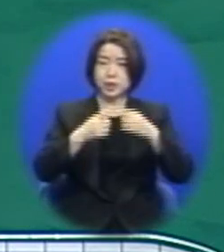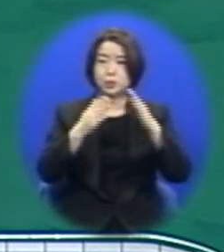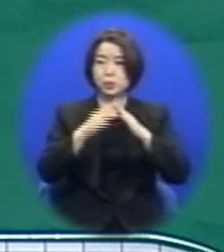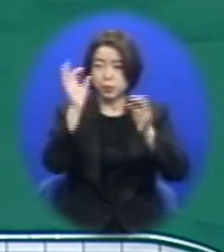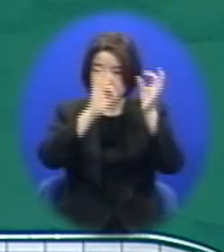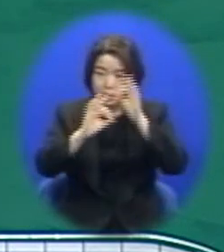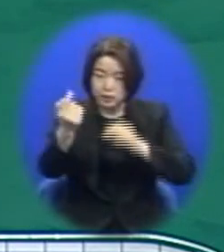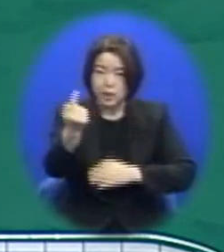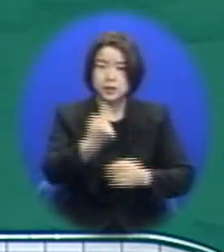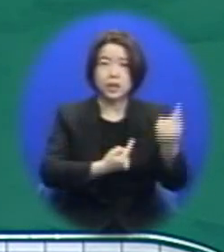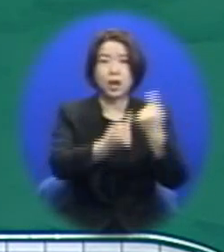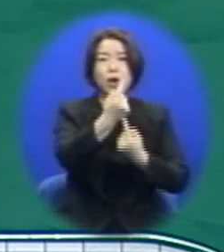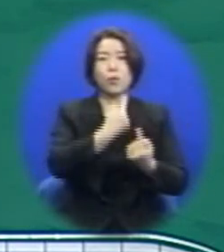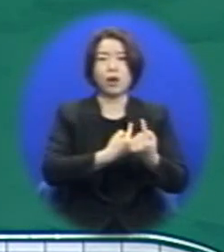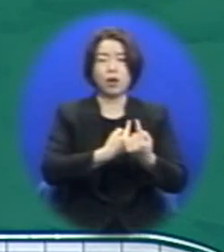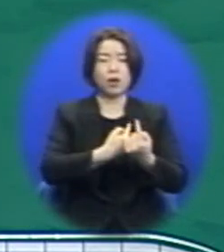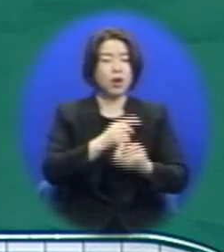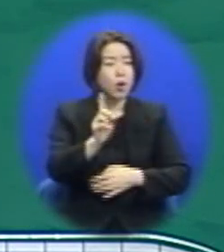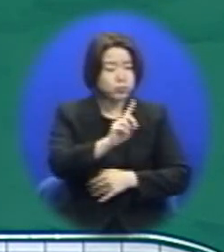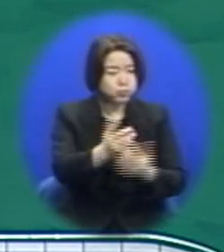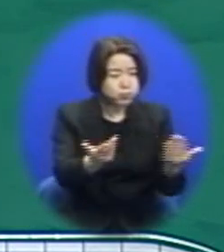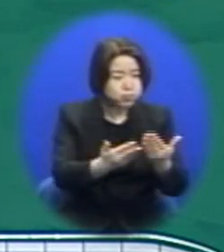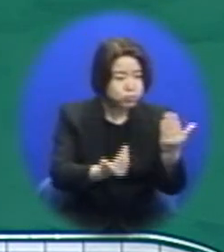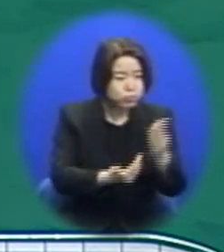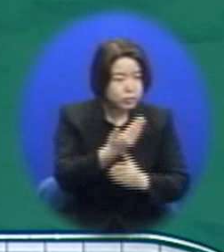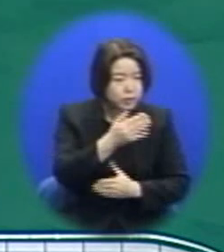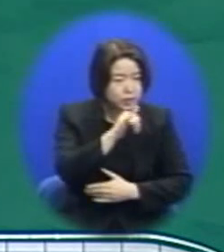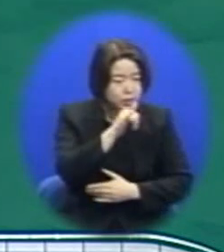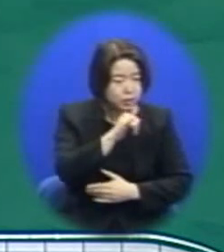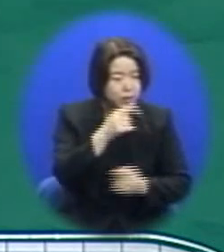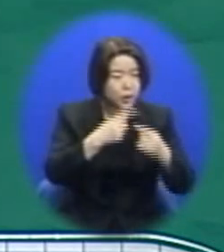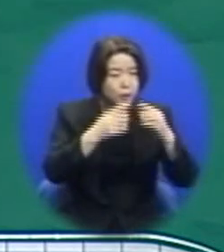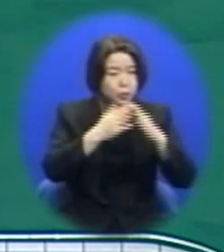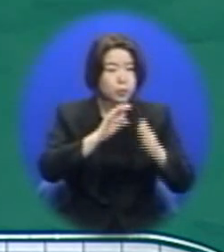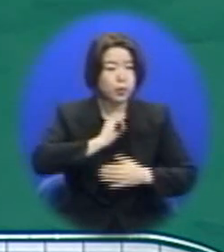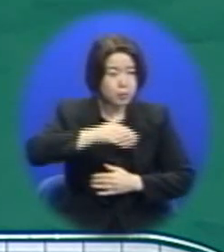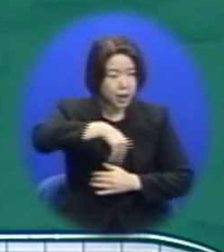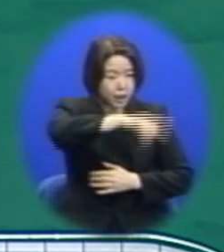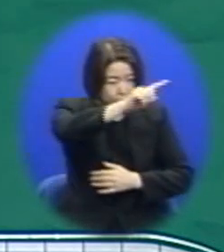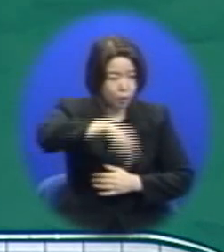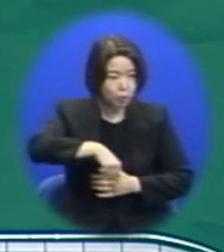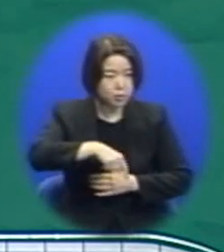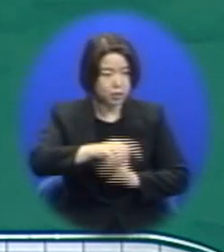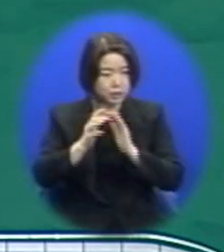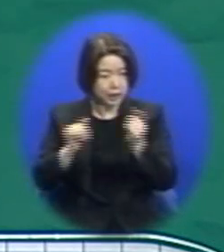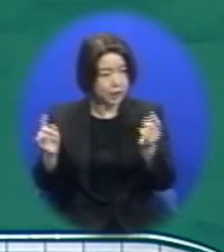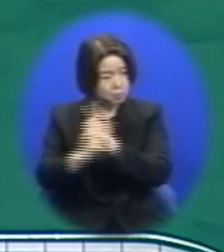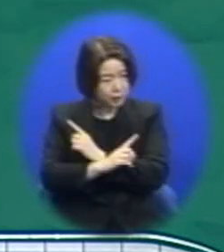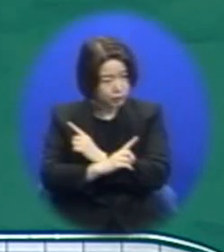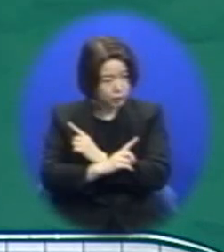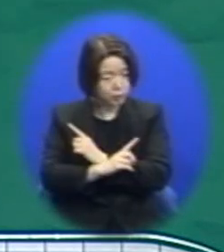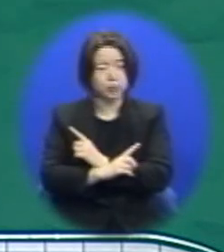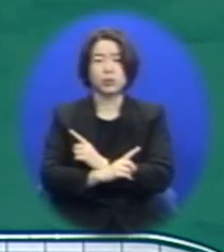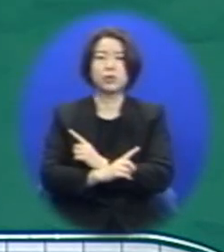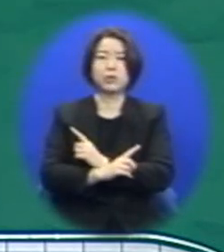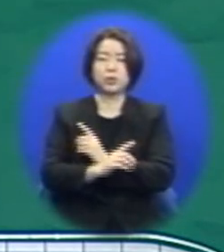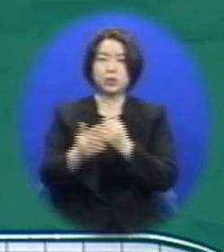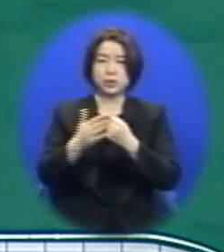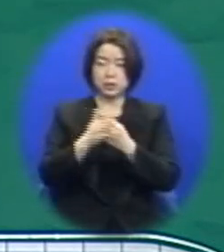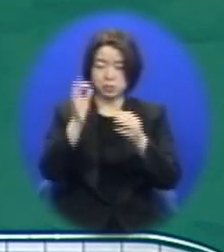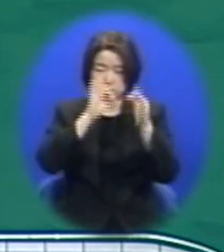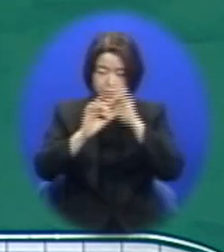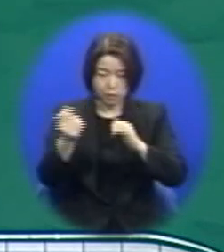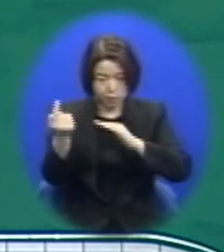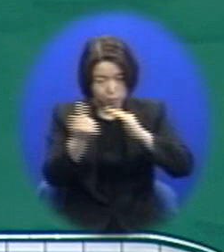찾아오기 시작한 도대체 무슨 일이 있길래 도대체 교회만 가면 사람이 이렇게 변하냐? 그게